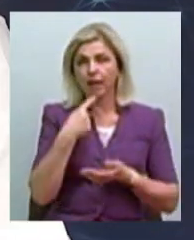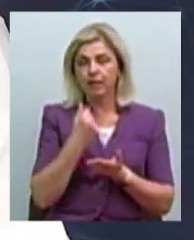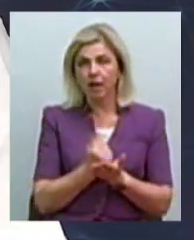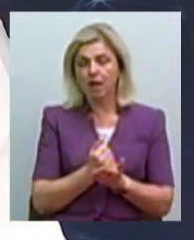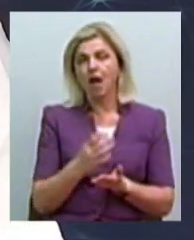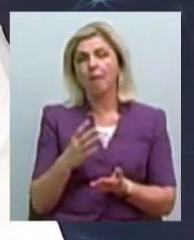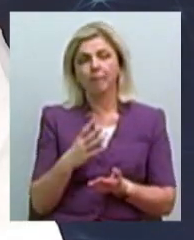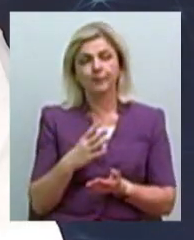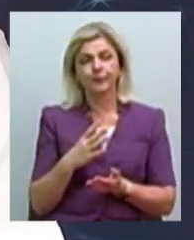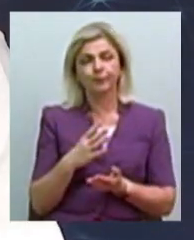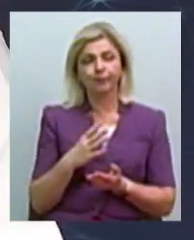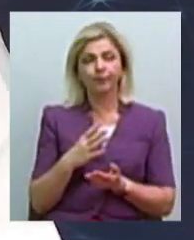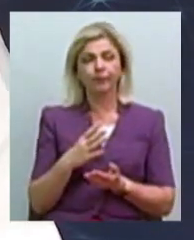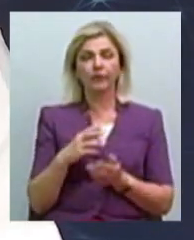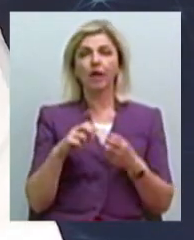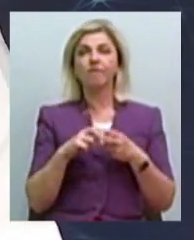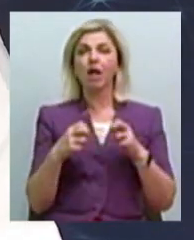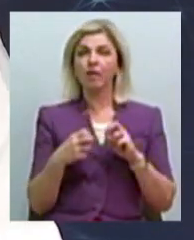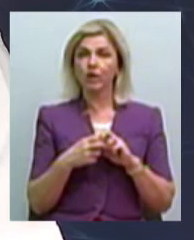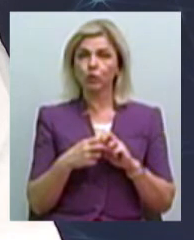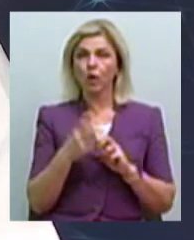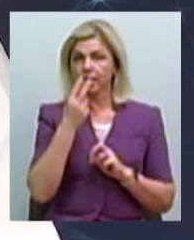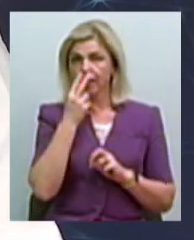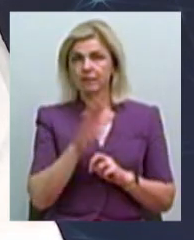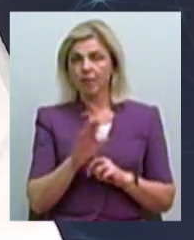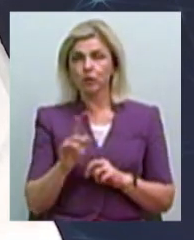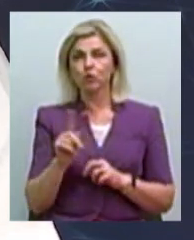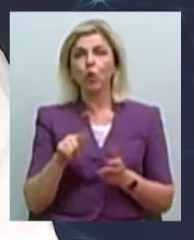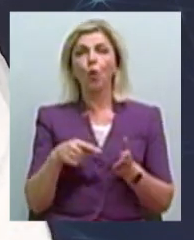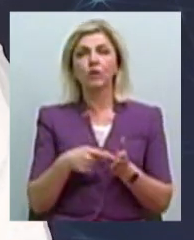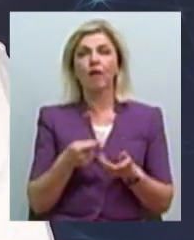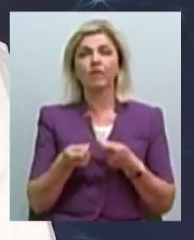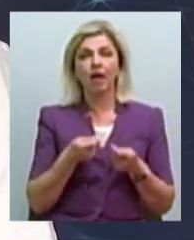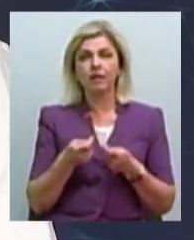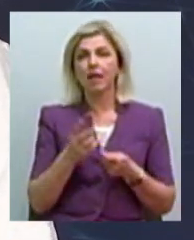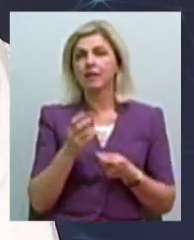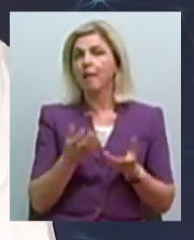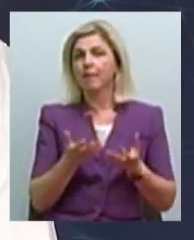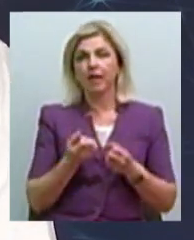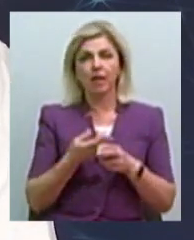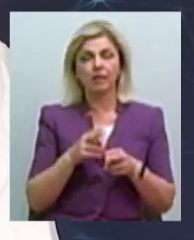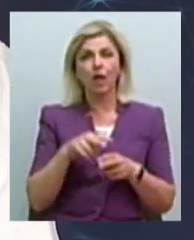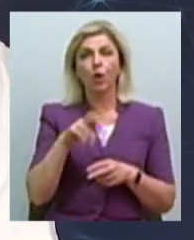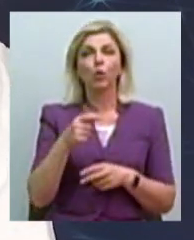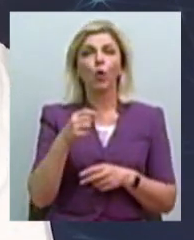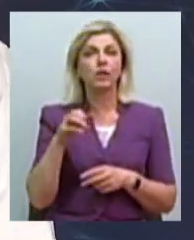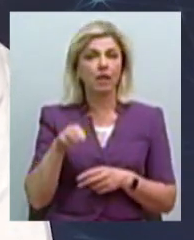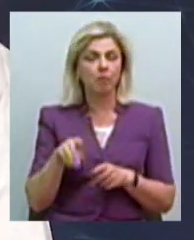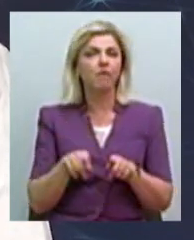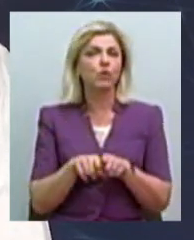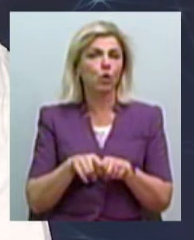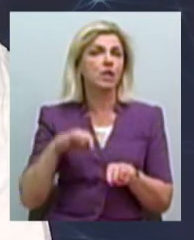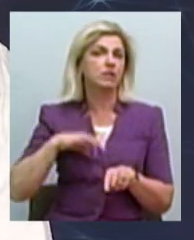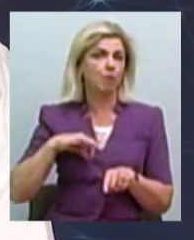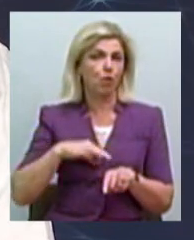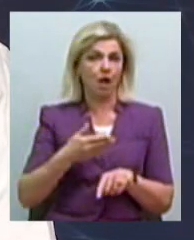совершенно не. Ну, як би, смотрите, в Івано-Франковську, несмотря на те, що городська власть вона не прийняла цей логотип, тим не менше він використовується. От ми неділю назад